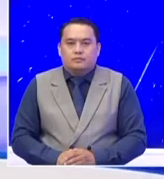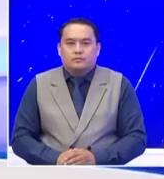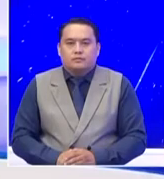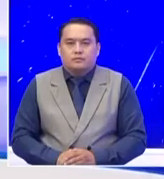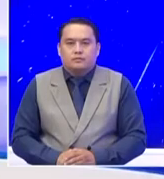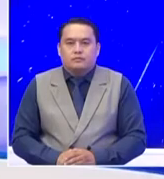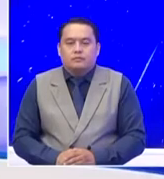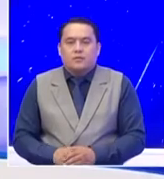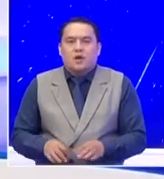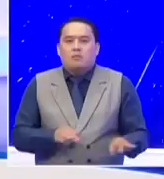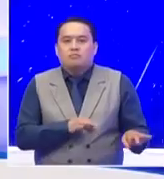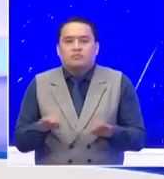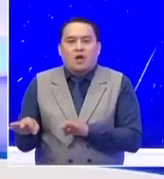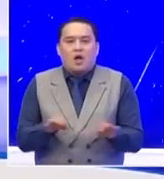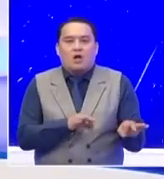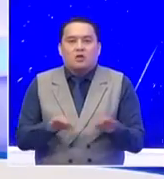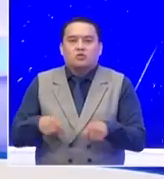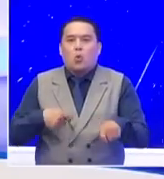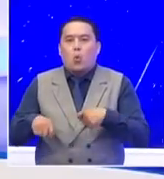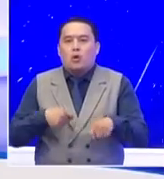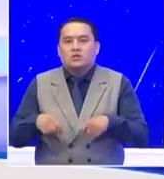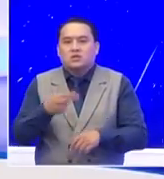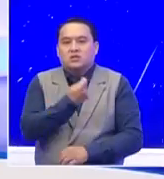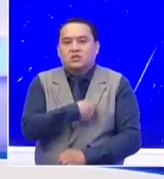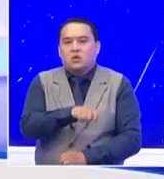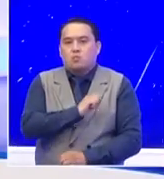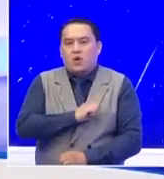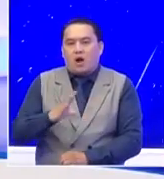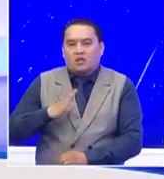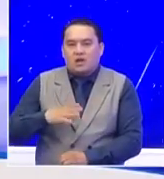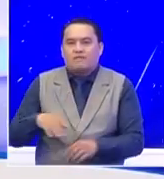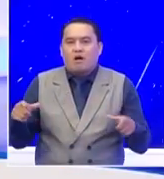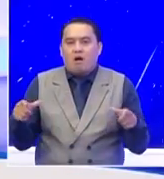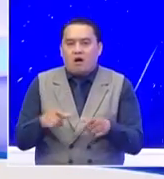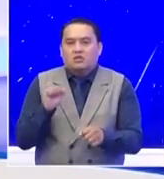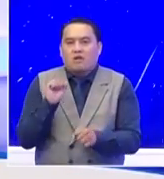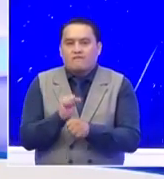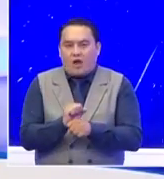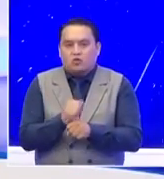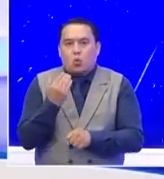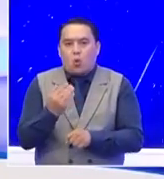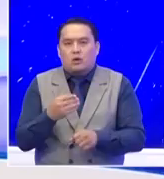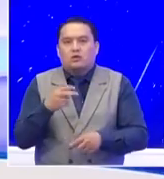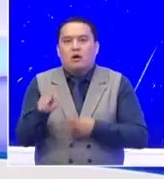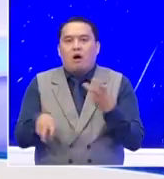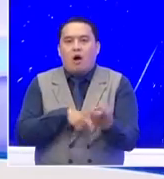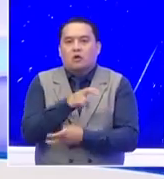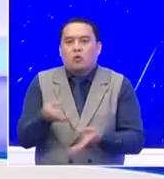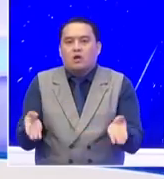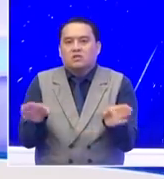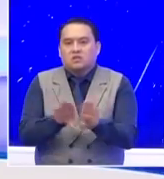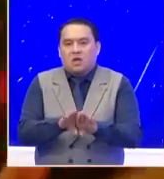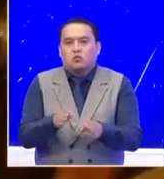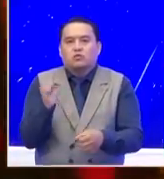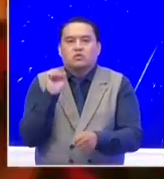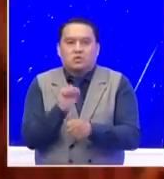Передвижные ярмарки – типичное летнее развлечение в Испании. В этом году из-за пандемии коронавируса аттракционы останутся закрытыми.